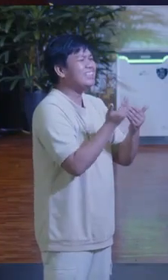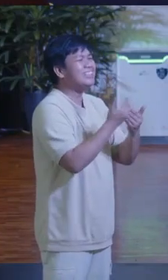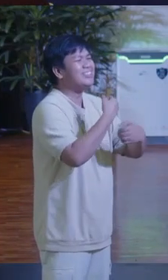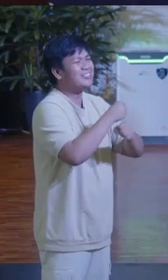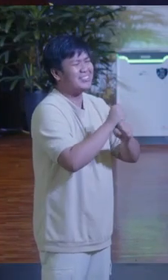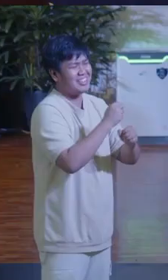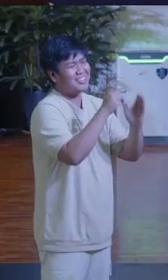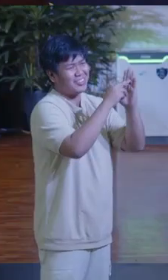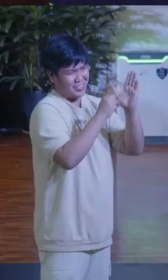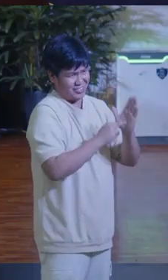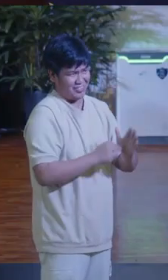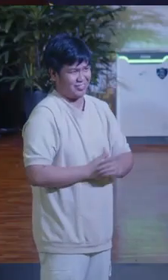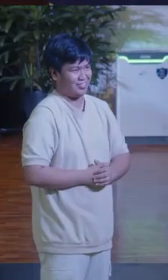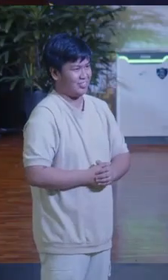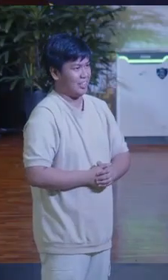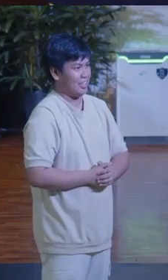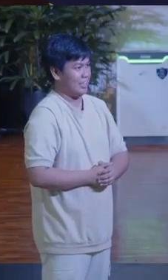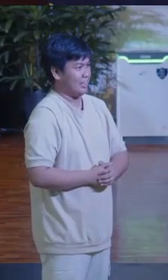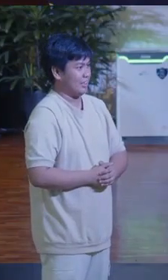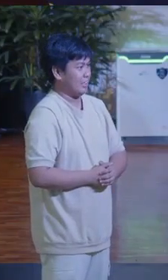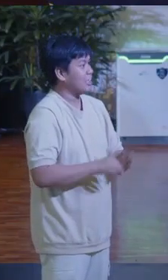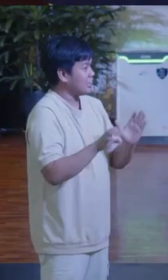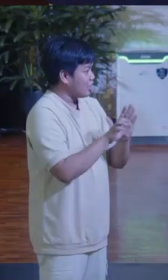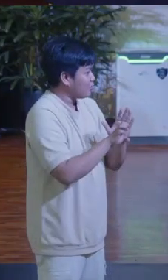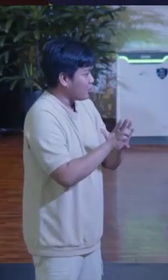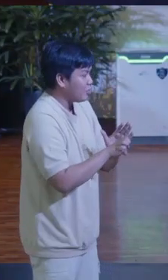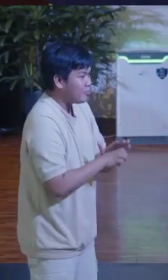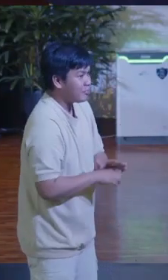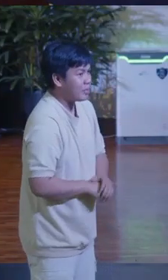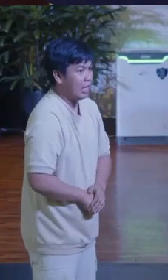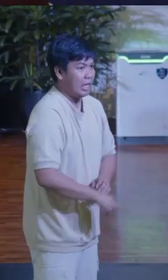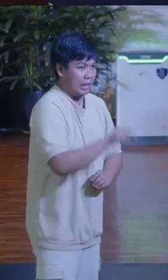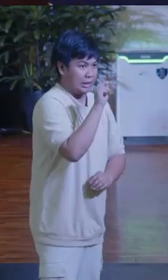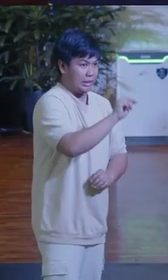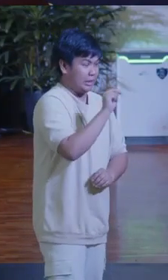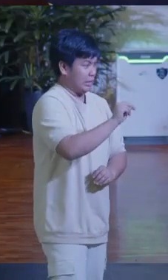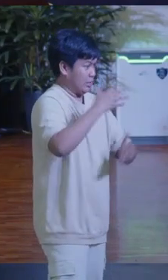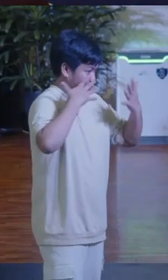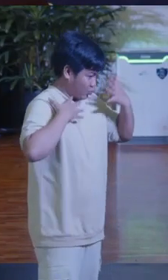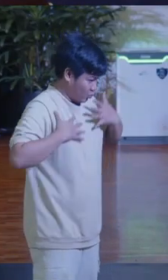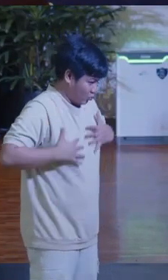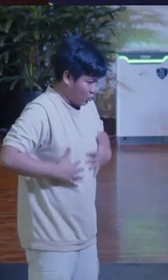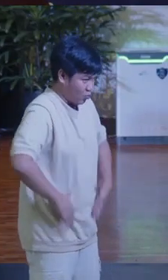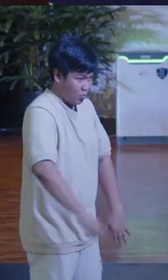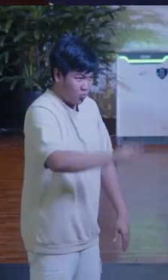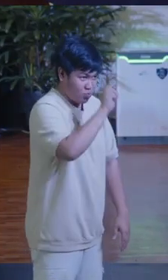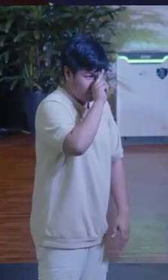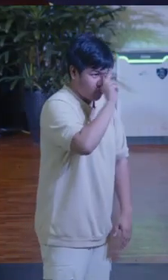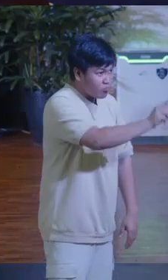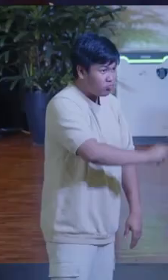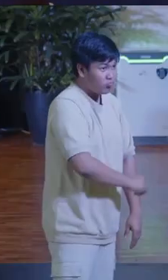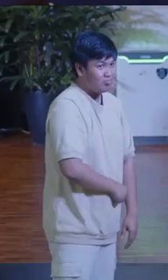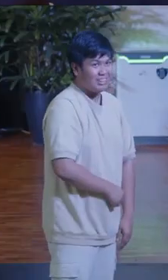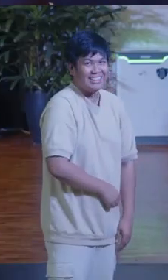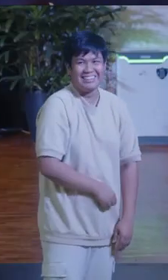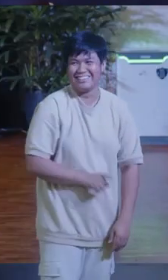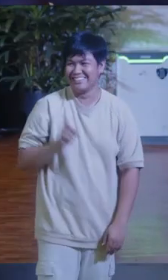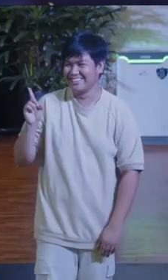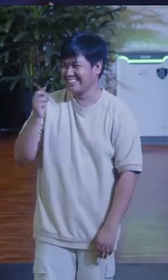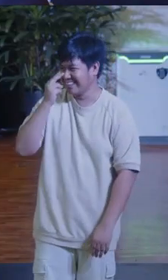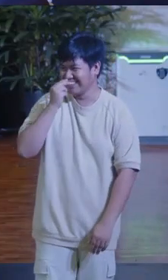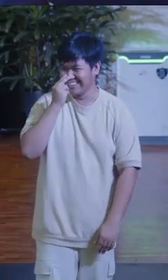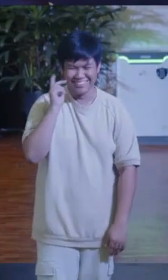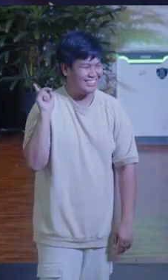Kayo ba sa GCF, requirement ba ang naka-Amerikana? Si Dogs kasi naka-Amerikana